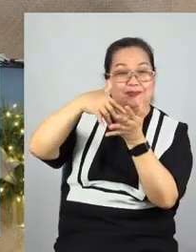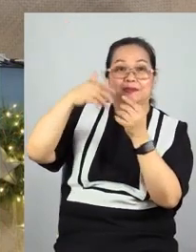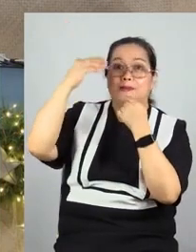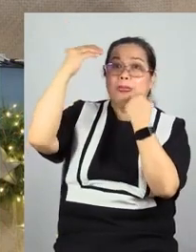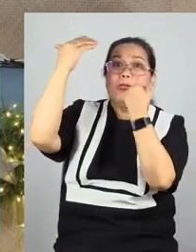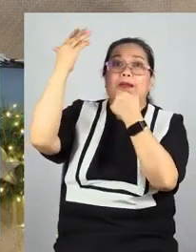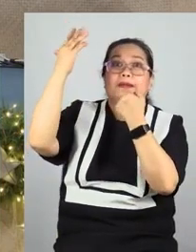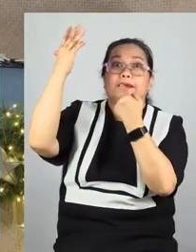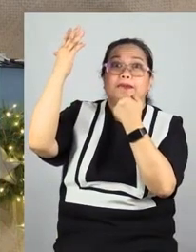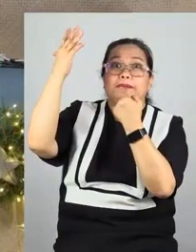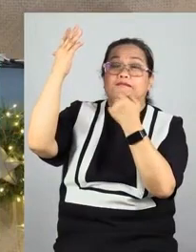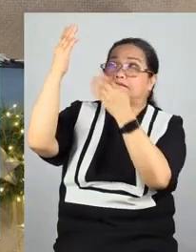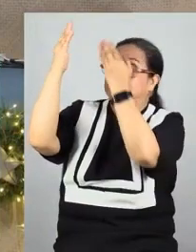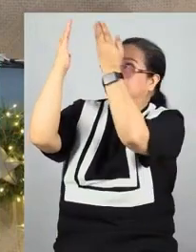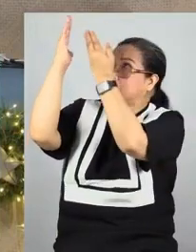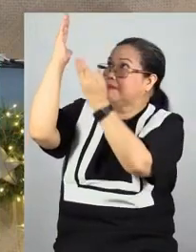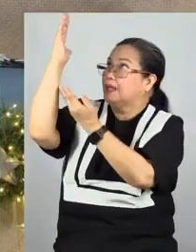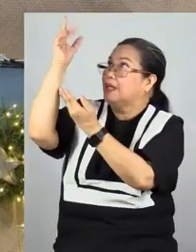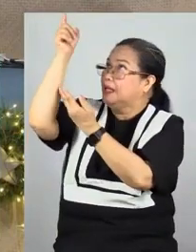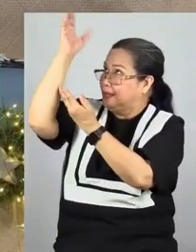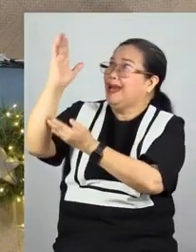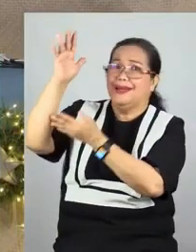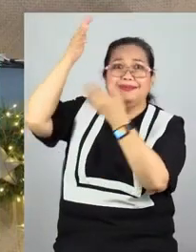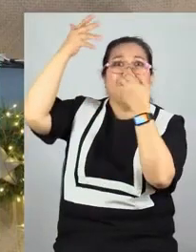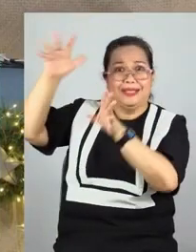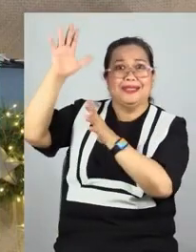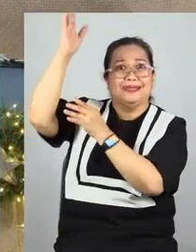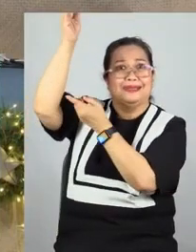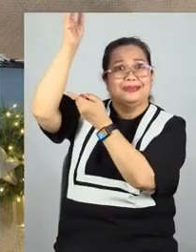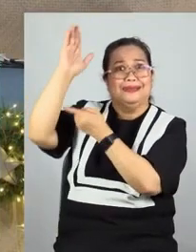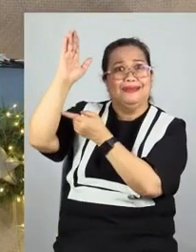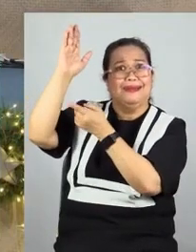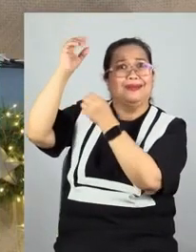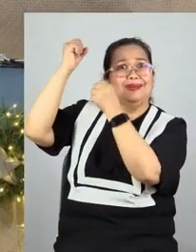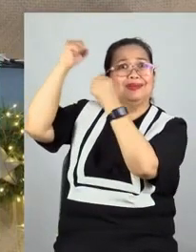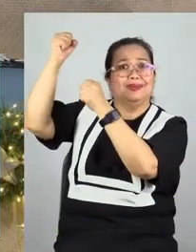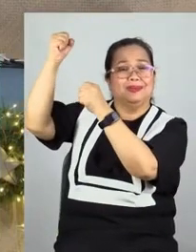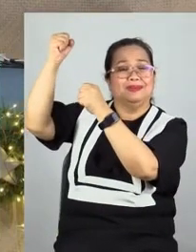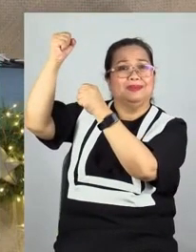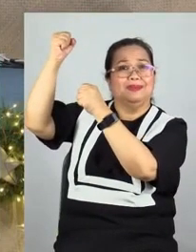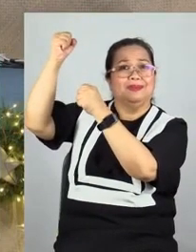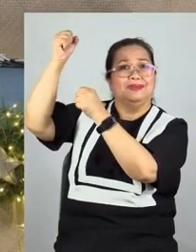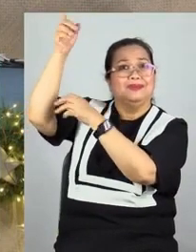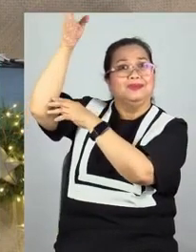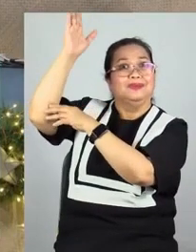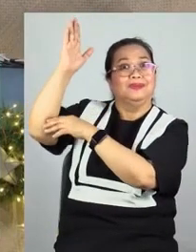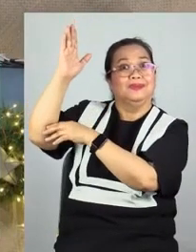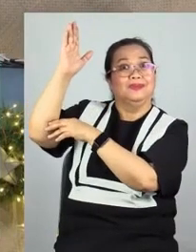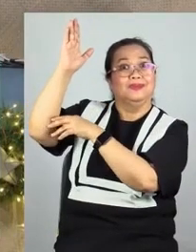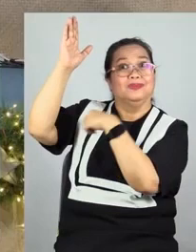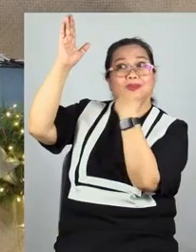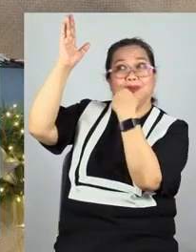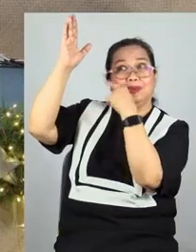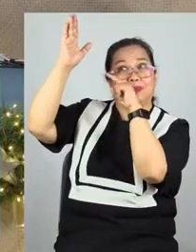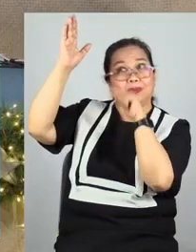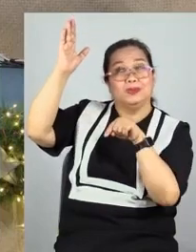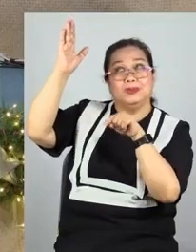Who, though He was in the form of God, pansin niyo may comma, no? Who,